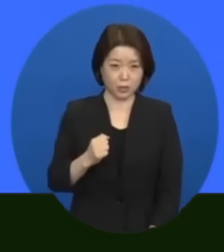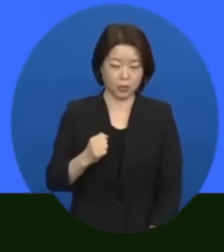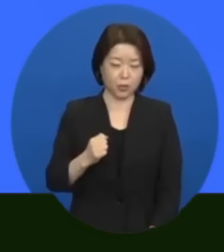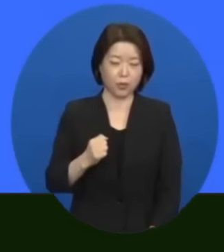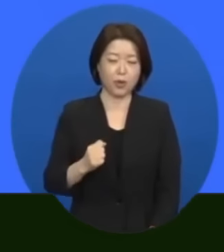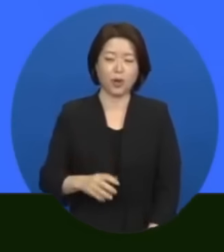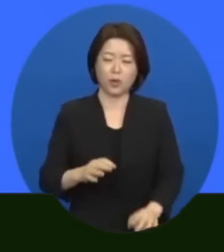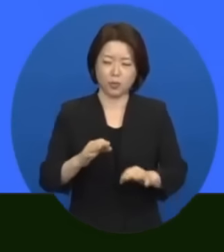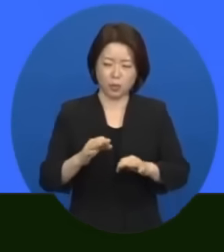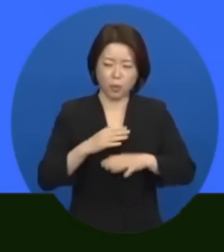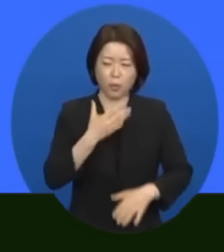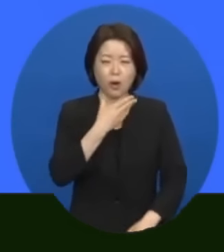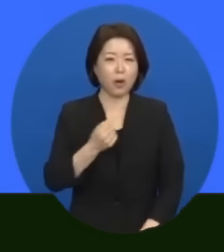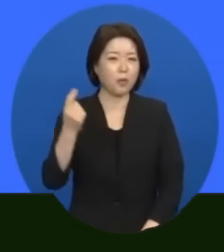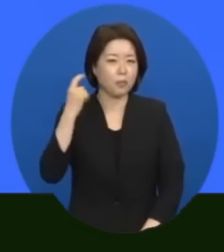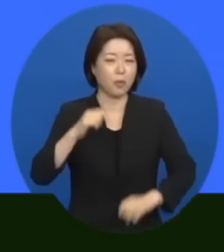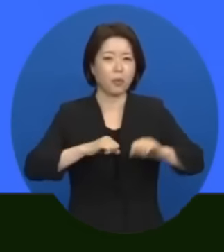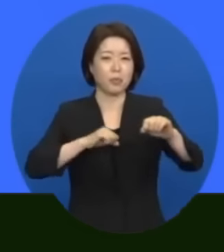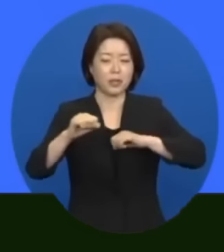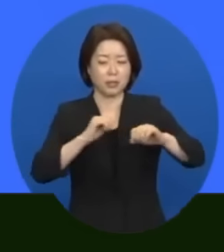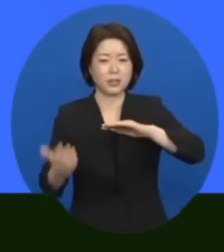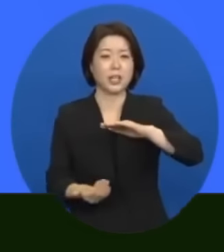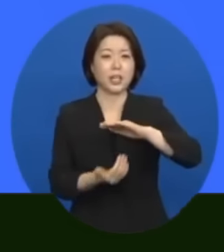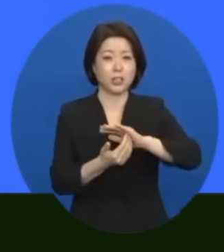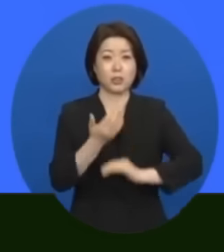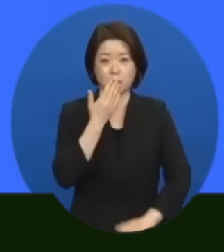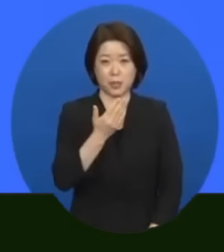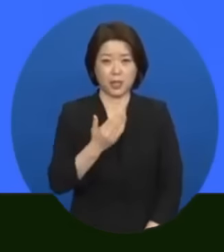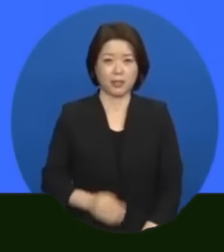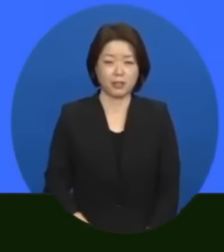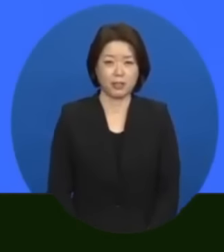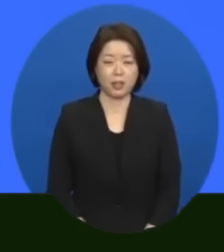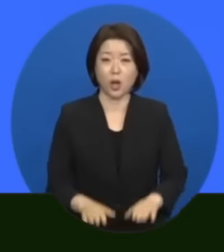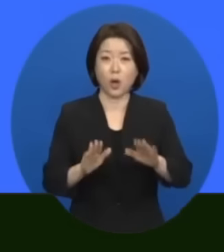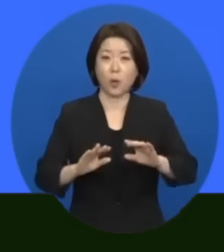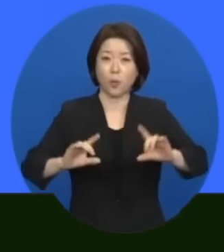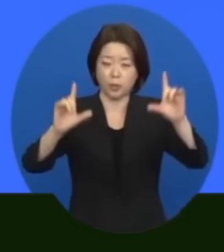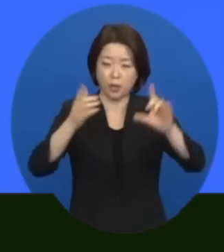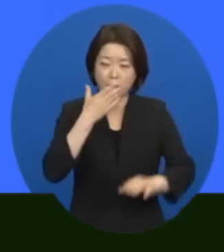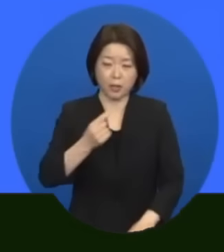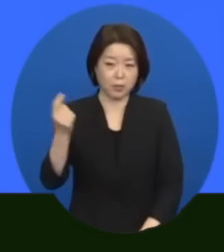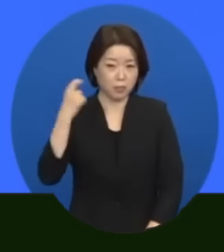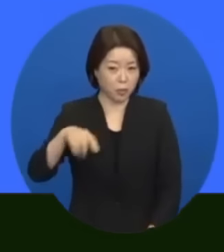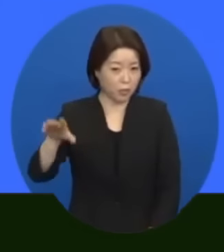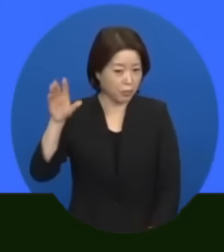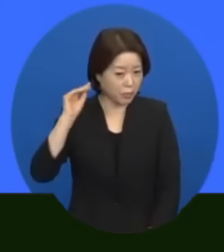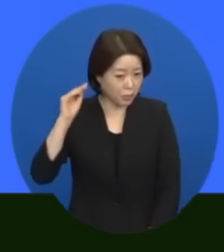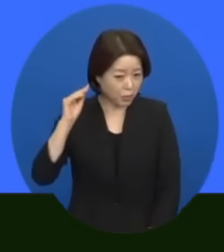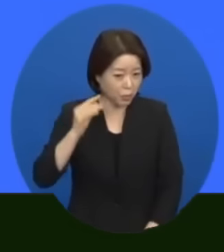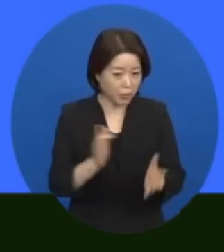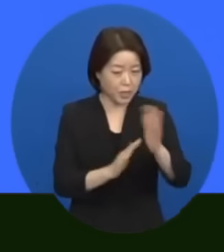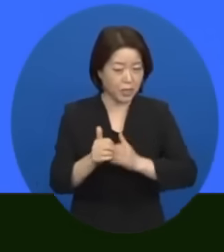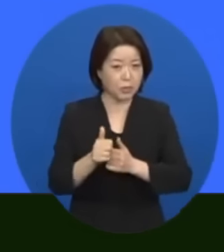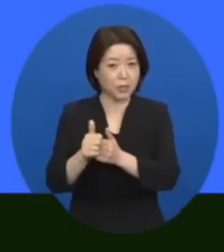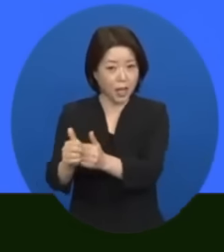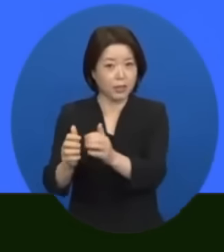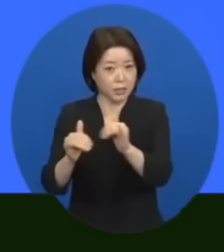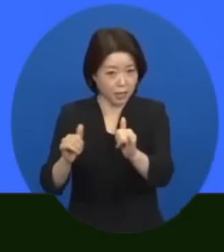도들은의음 를이 수가 있었던 것이죠 오늘날에도 복음을 듣고 예수님을 따른 자들에게 성령이